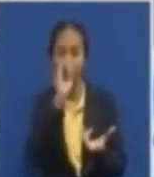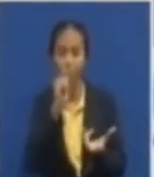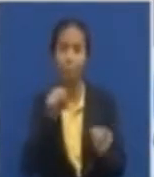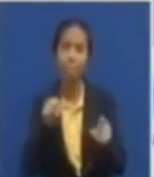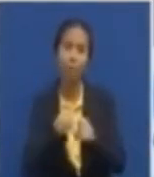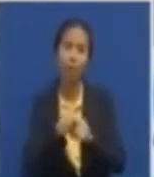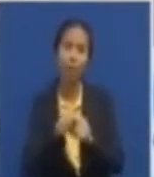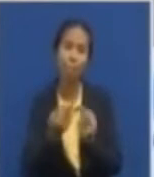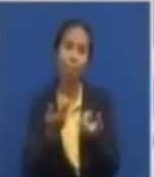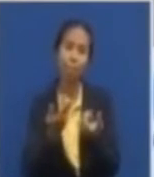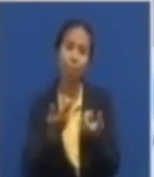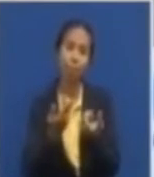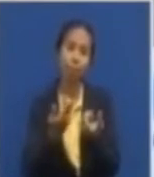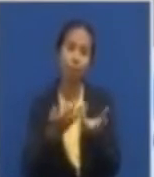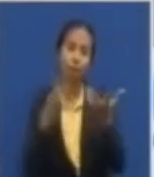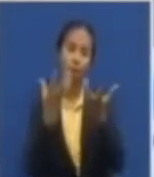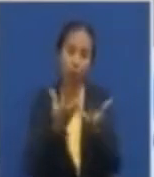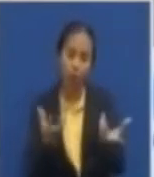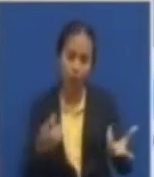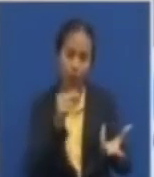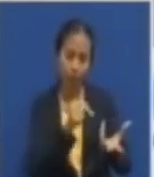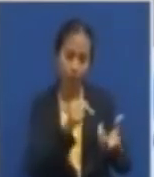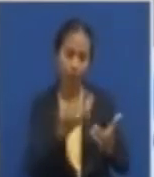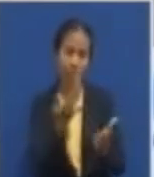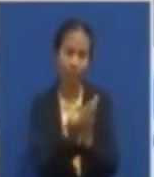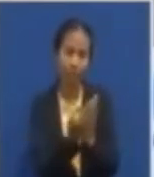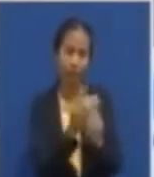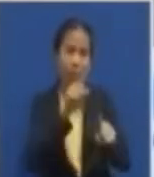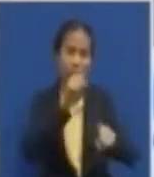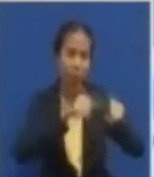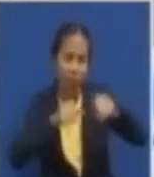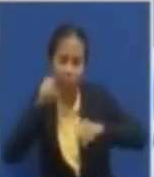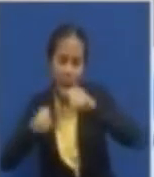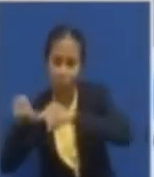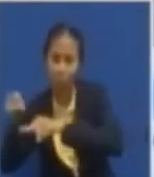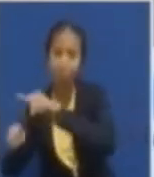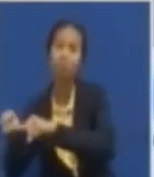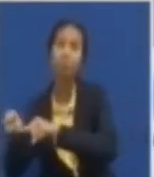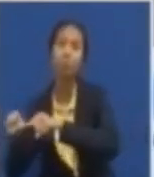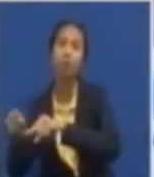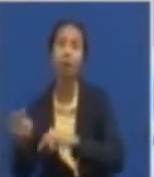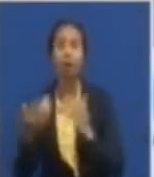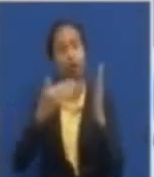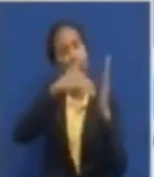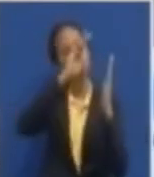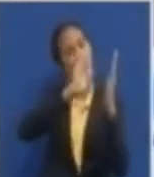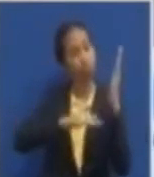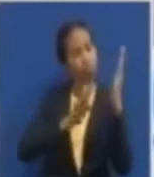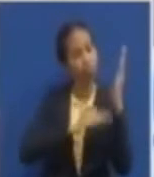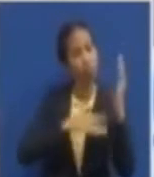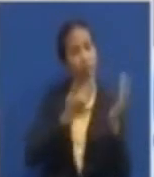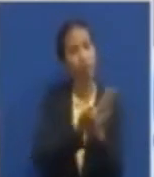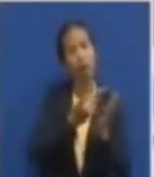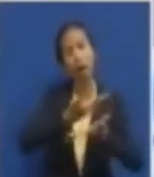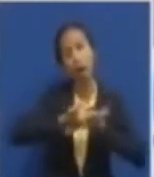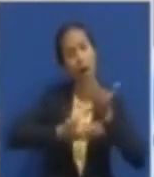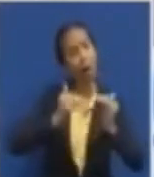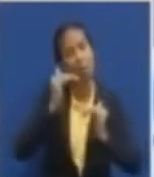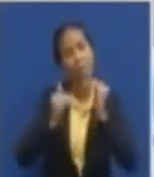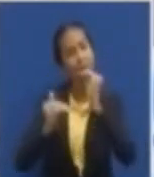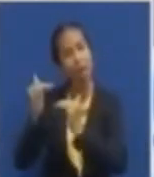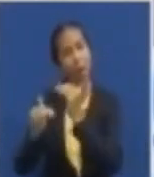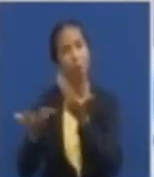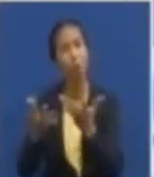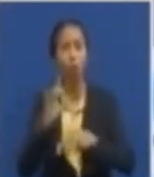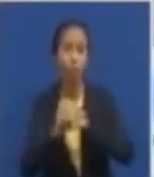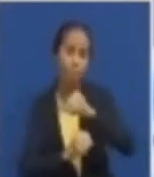นนะที่แตกต่างกันรวมทั้งในแต่ละภูมิภาคก็อาจจะแตกต่างกันและแต่ละปีก็อาจจะแตกต่